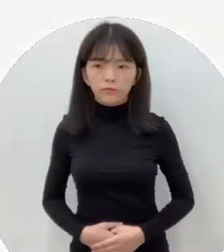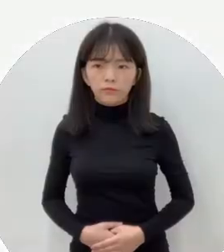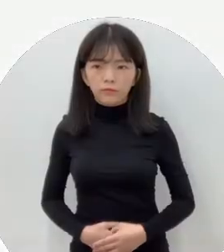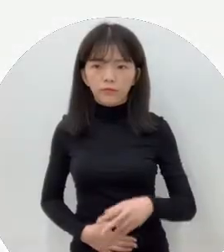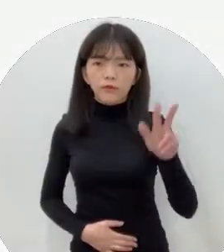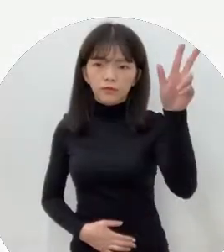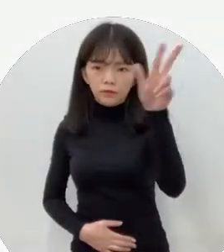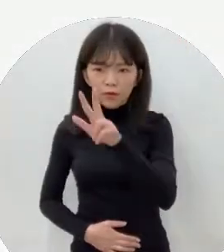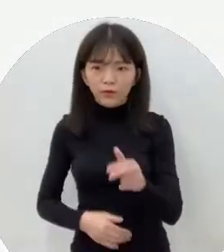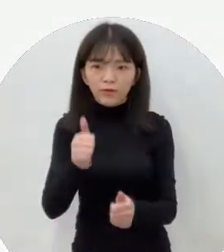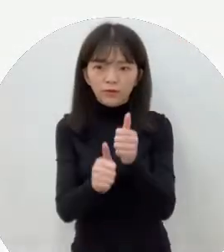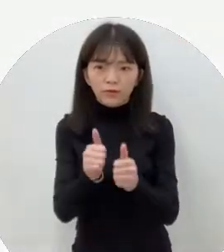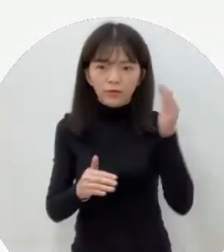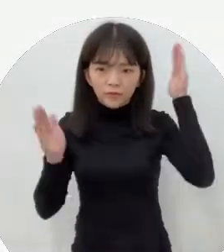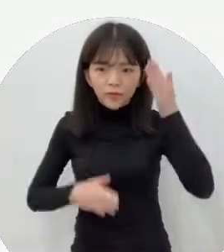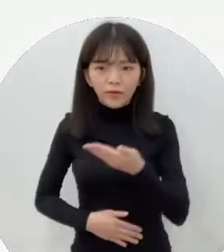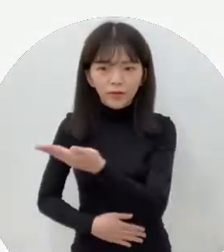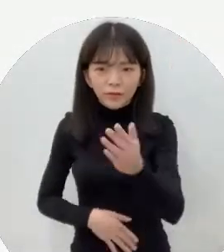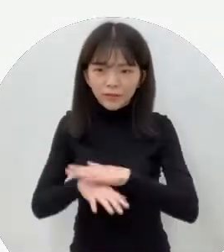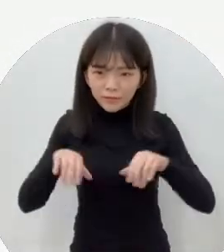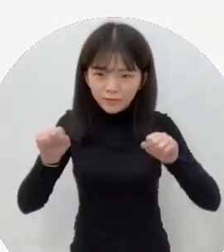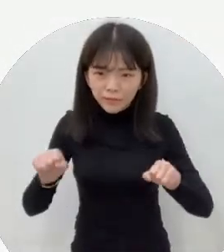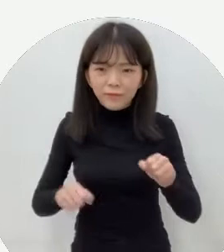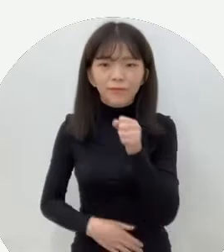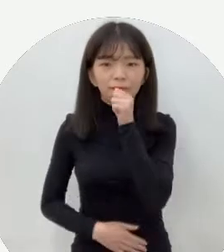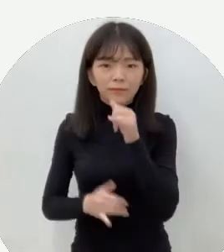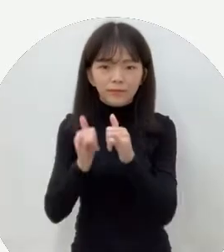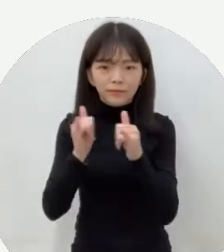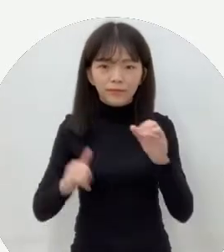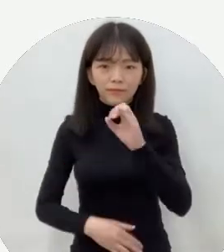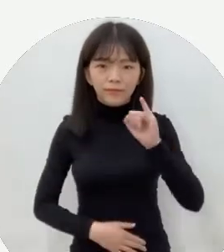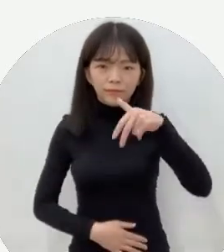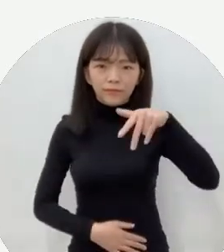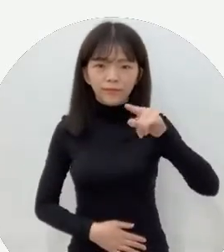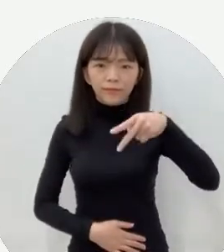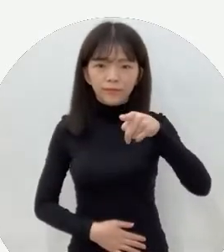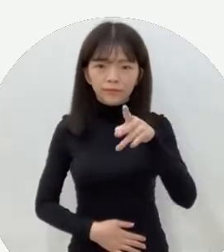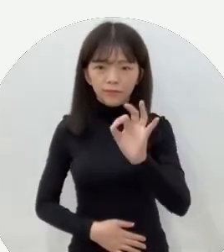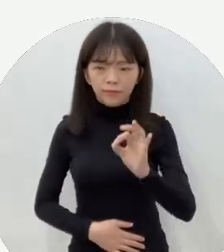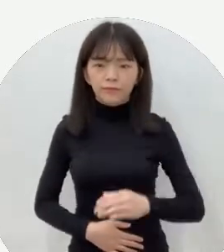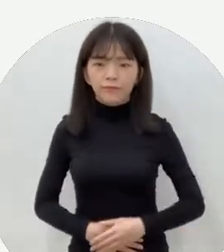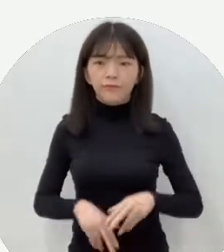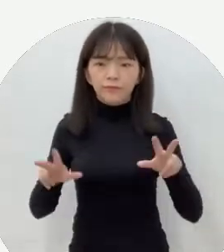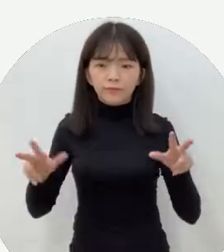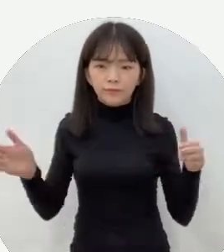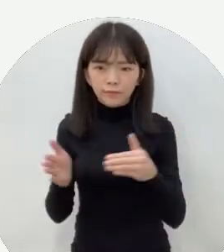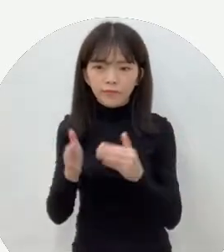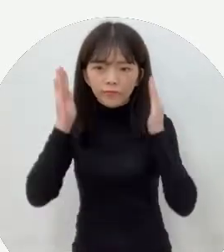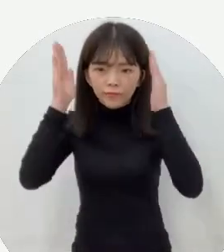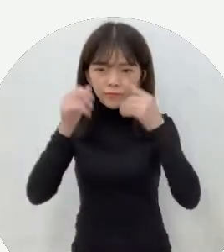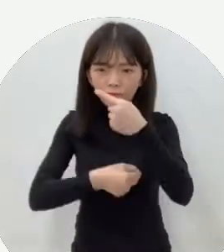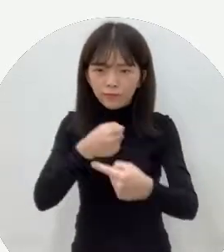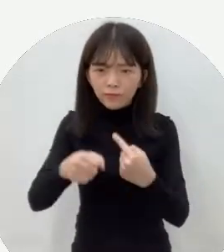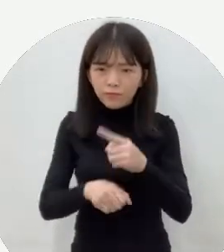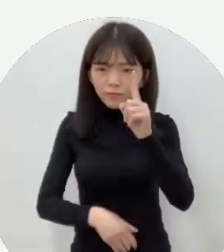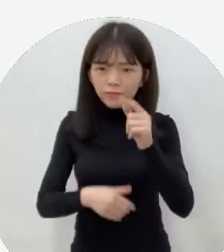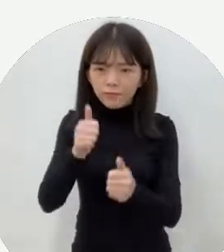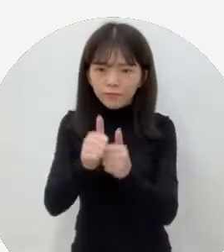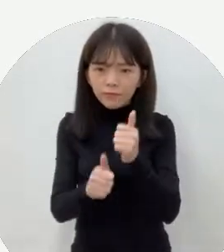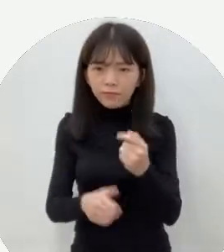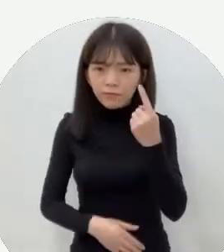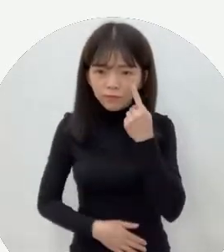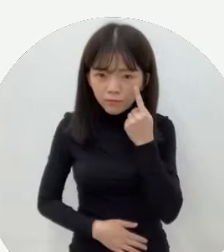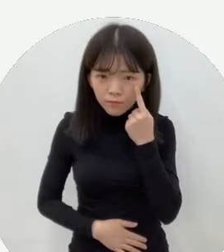전국의 수험생 여러분 안녕하세요. 아나운서 이재성입니다. 그동안 공부해왔던 걸 단 한 번의 시험에서 보여주려고